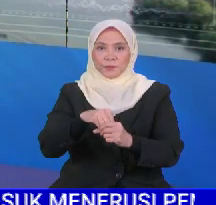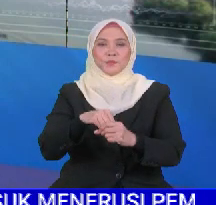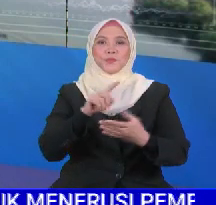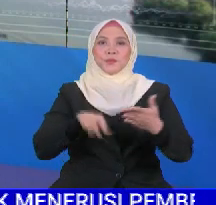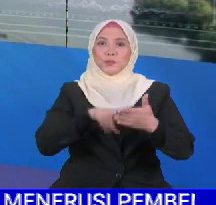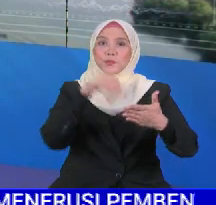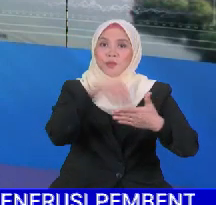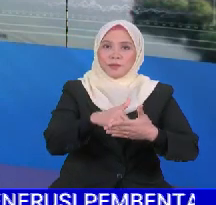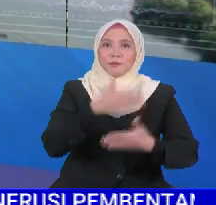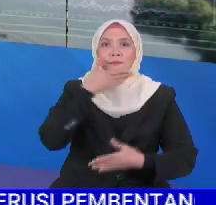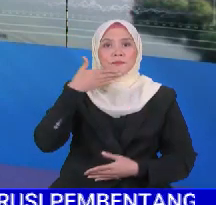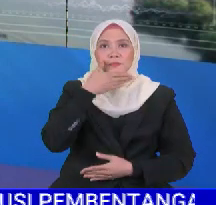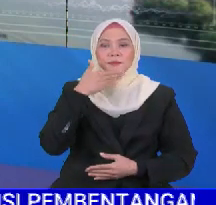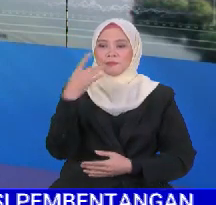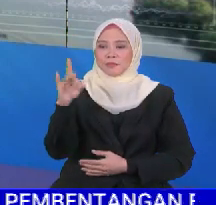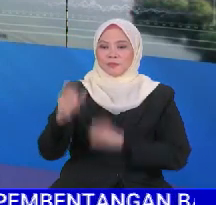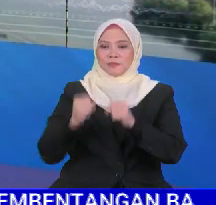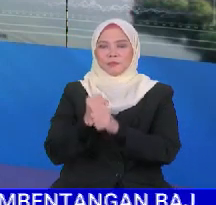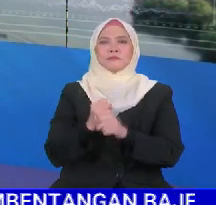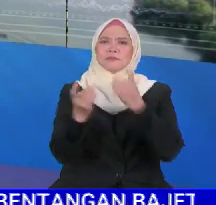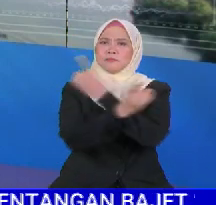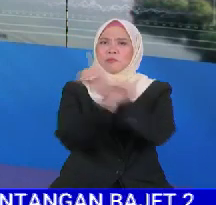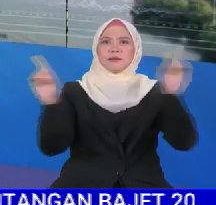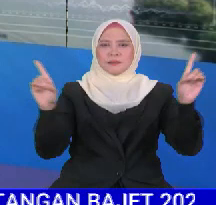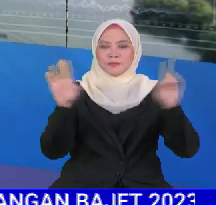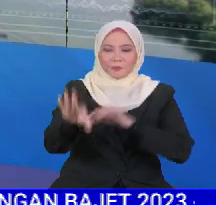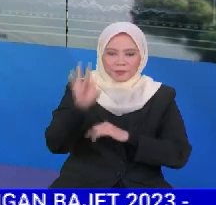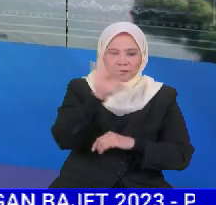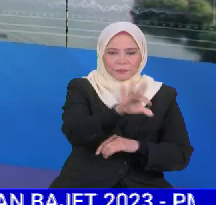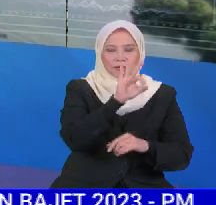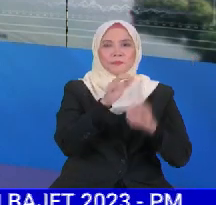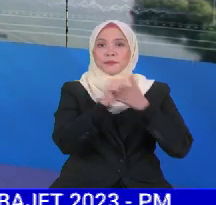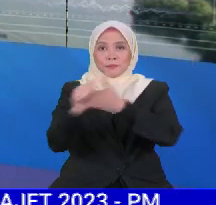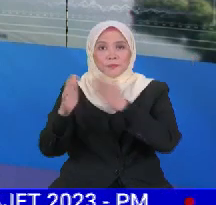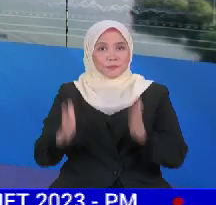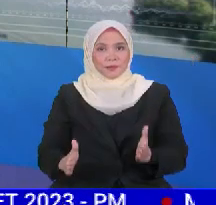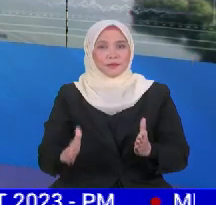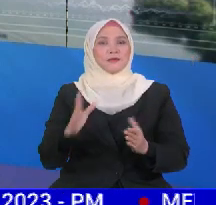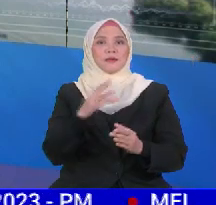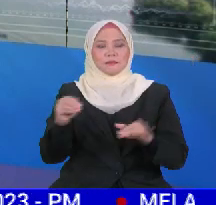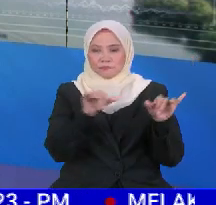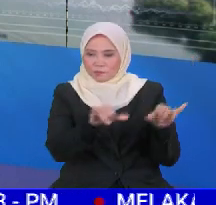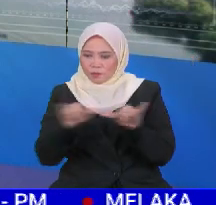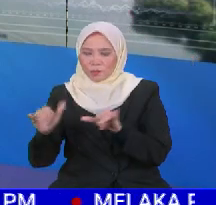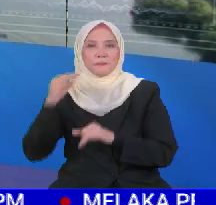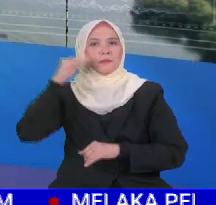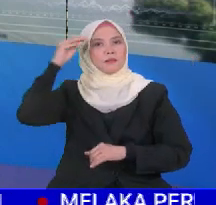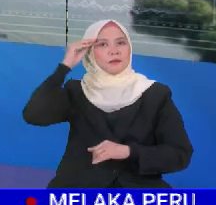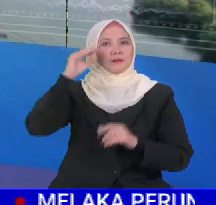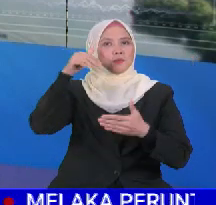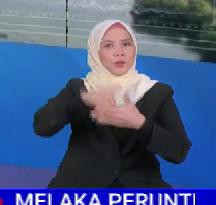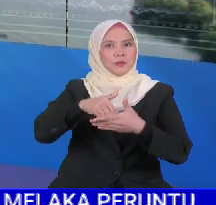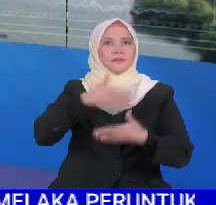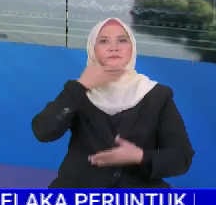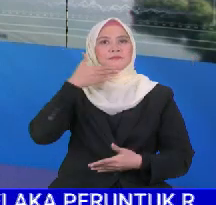tahun bukan saja sebagai tanda demokrasi dalam memilih pemimpin tetapi juga indikator mengukur kematangan pemudi